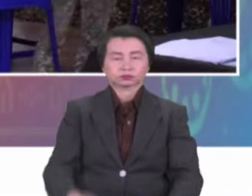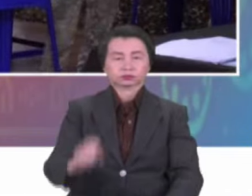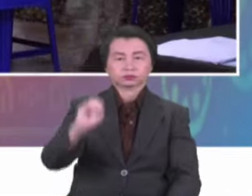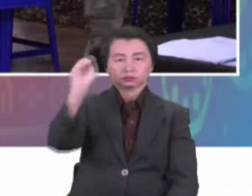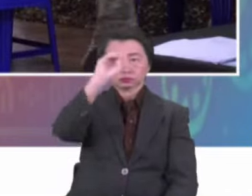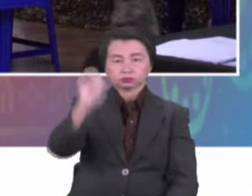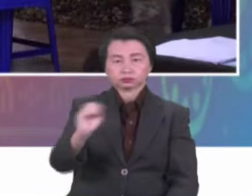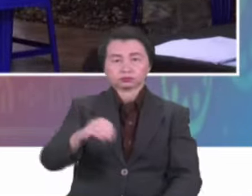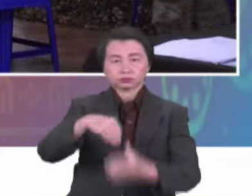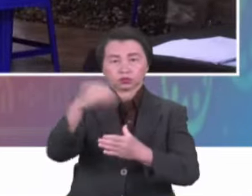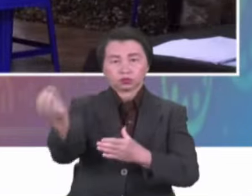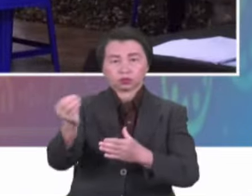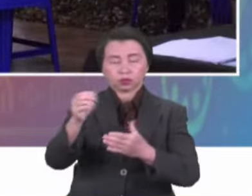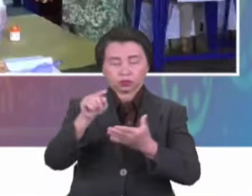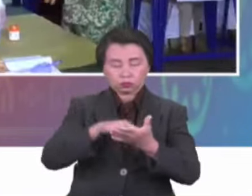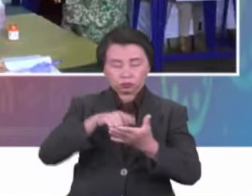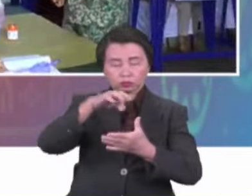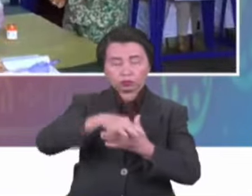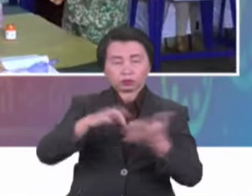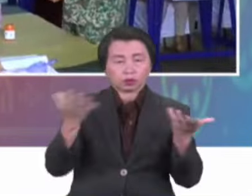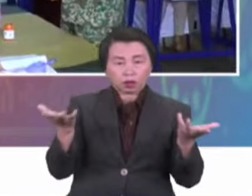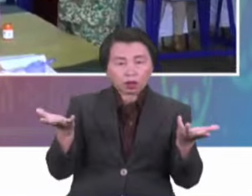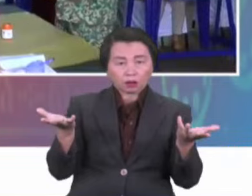peratusan yang keluar mengundi untuk hari ini pula macam mana?